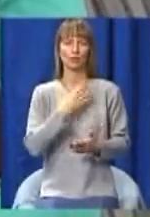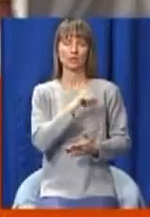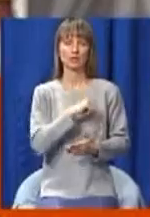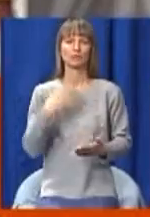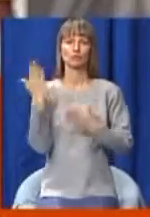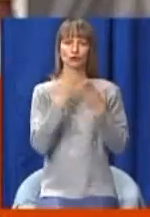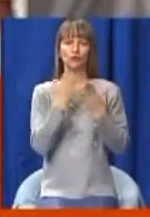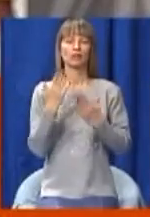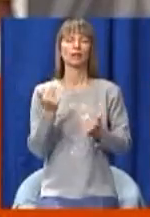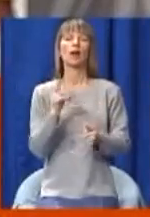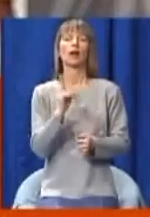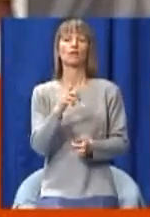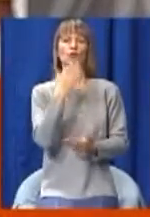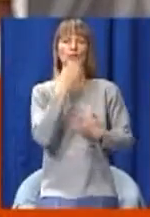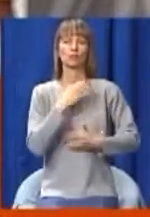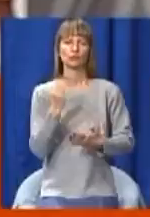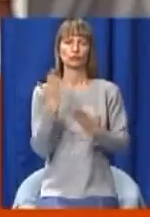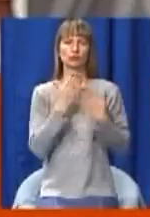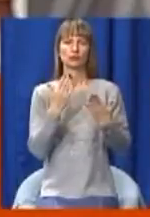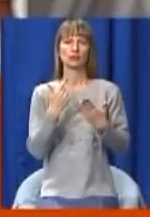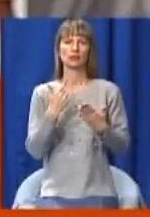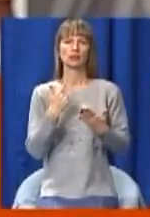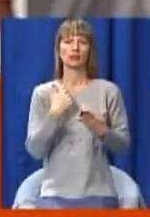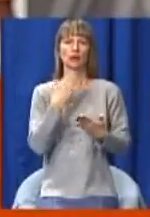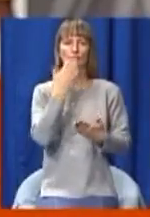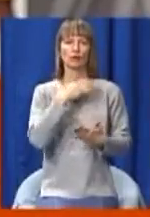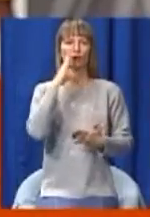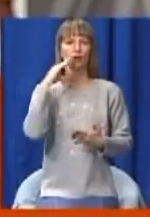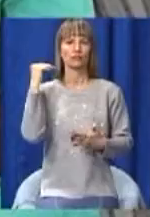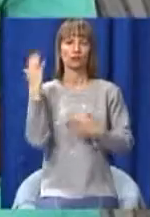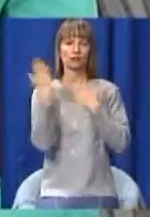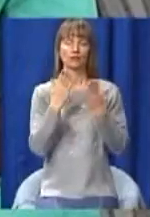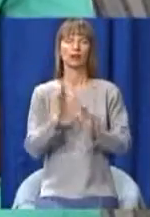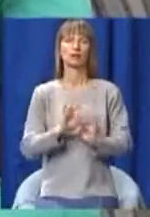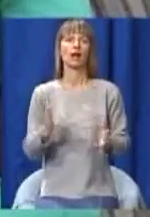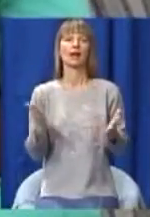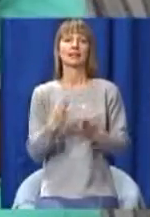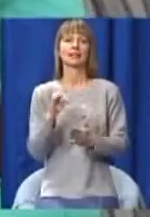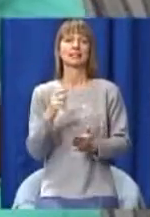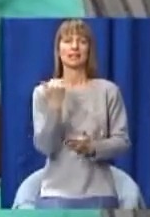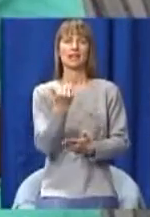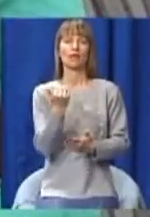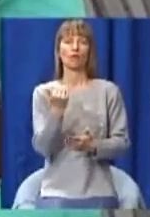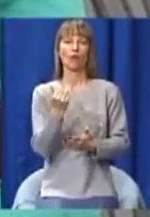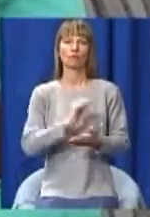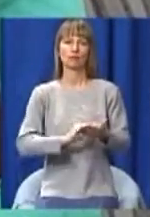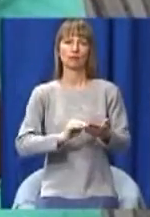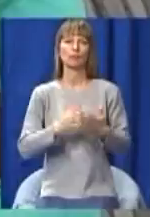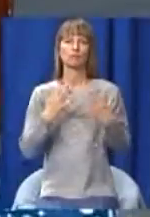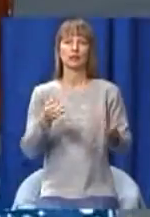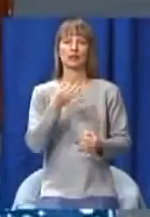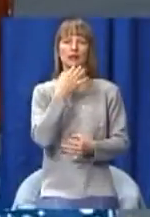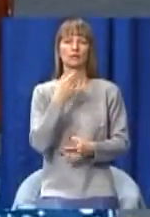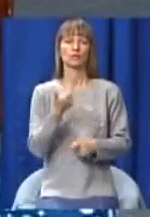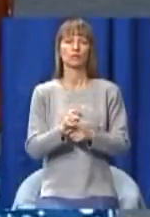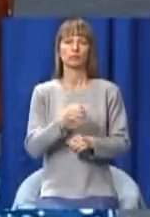читати? Так. А кого саме? Я Тараса Шевченка дуже полюбляю. Ой, круто. А який з його творів тобі найбільше подобається?